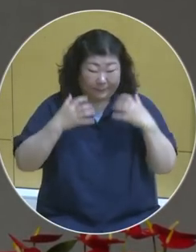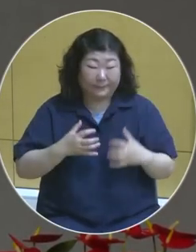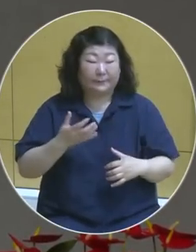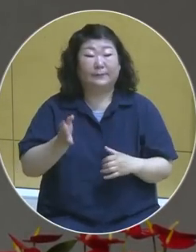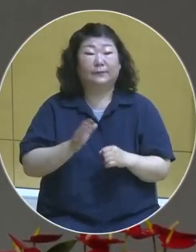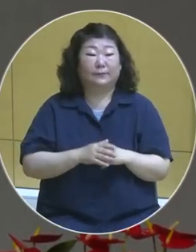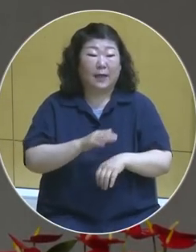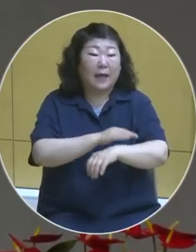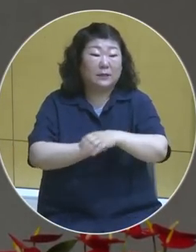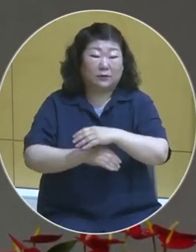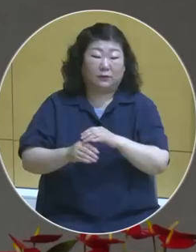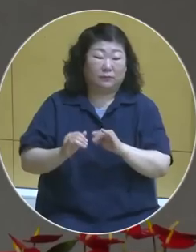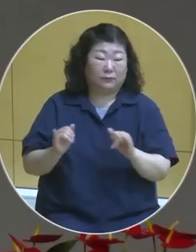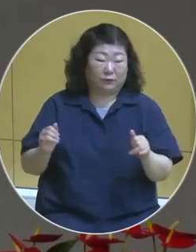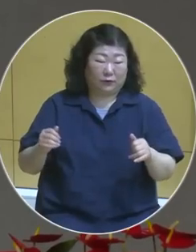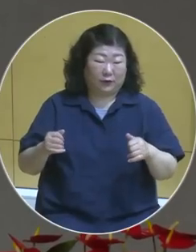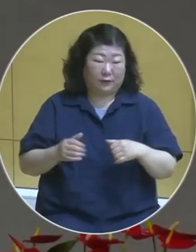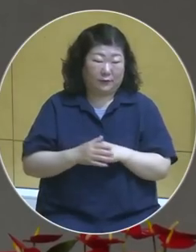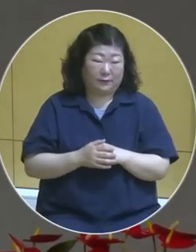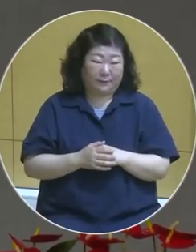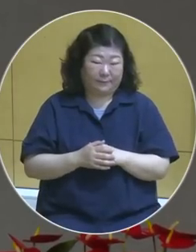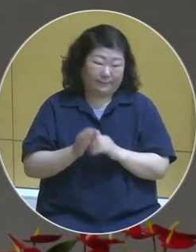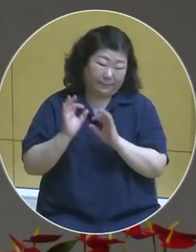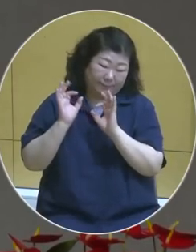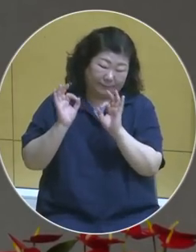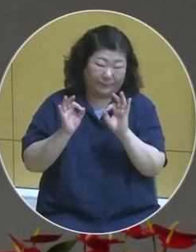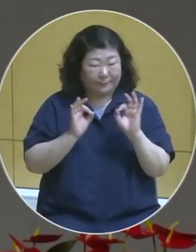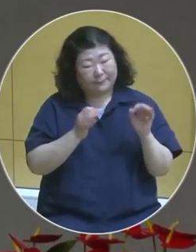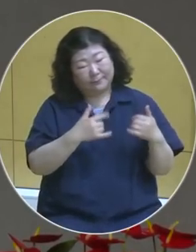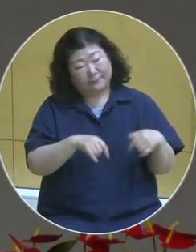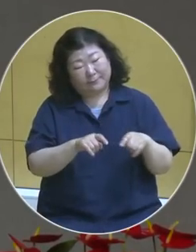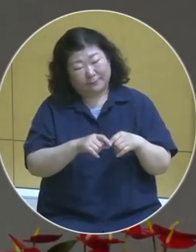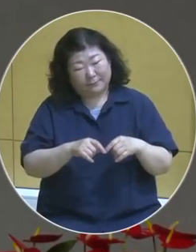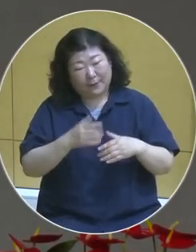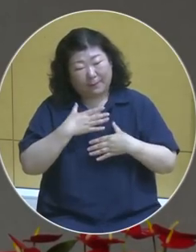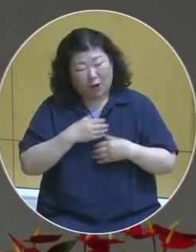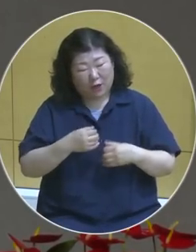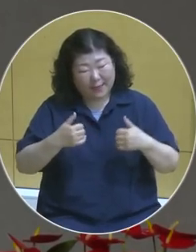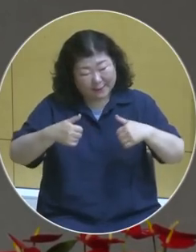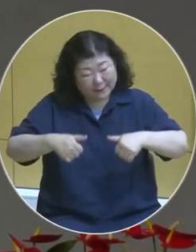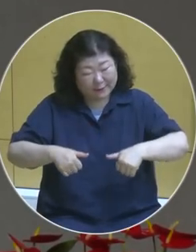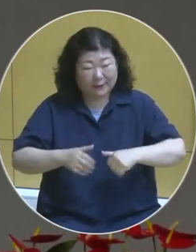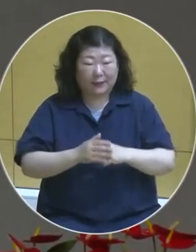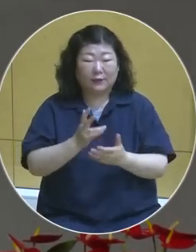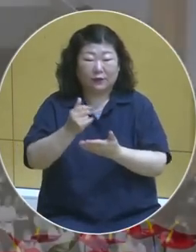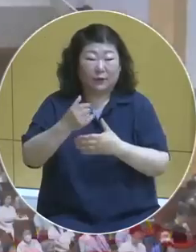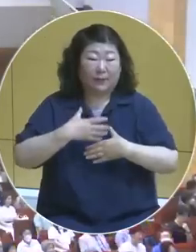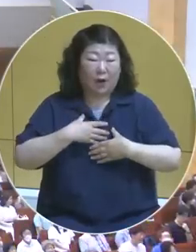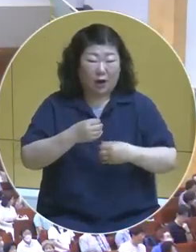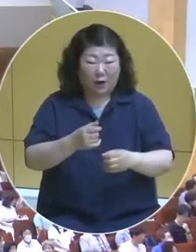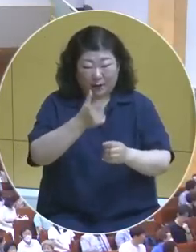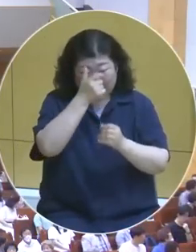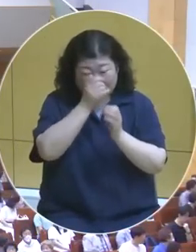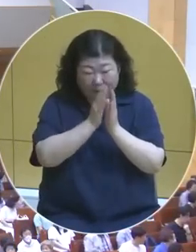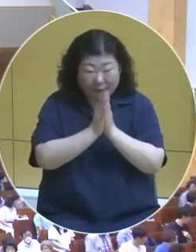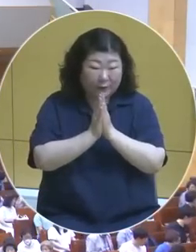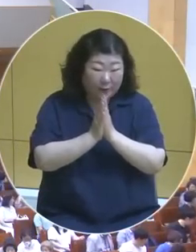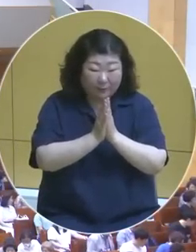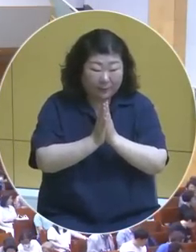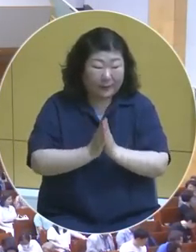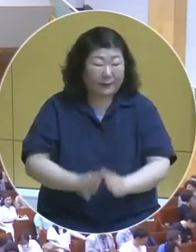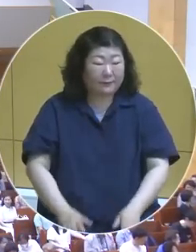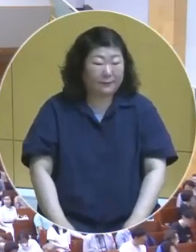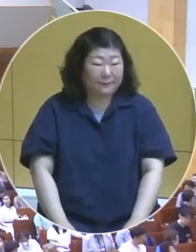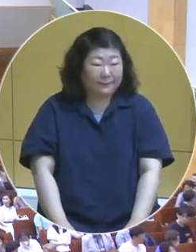우리 좌우에 있는 분들 보시면서 우리 함께 평화 인사하겠습니다. 주님의 평강을 기원합니다. 주님의